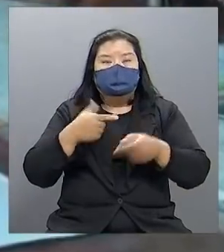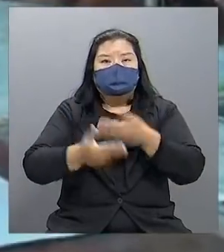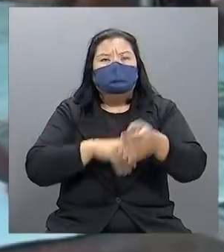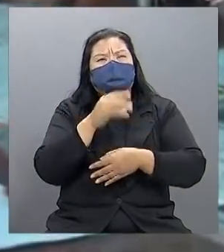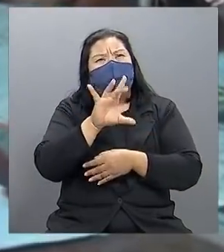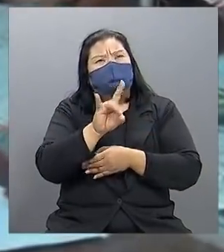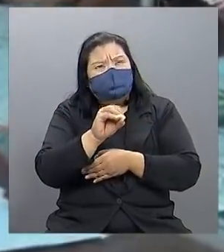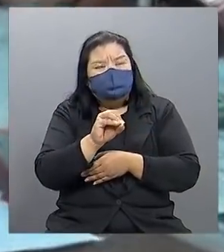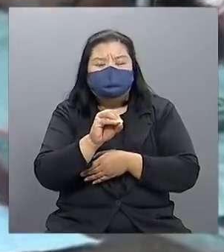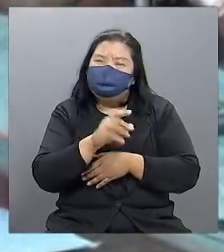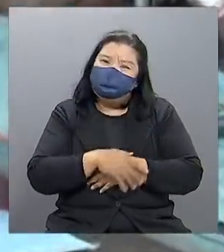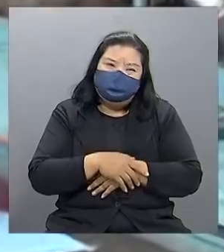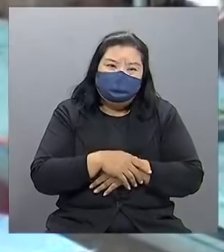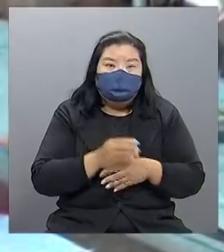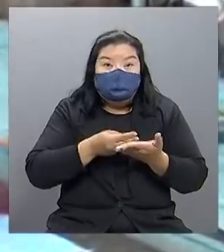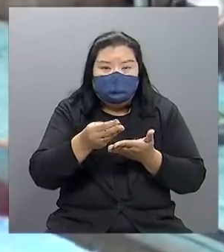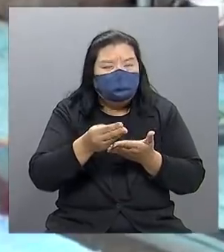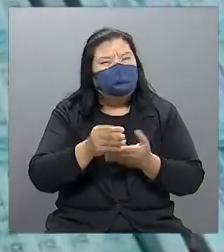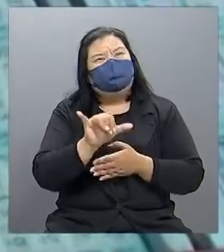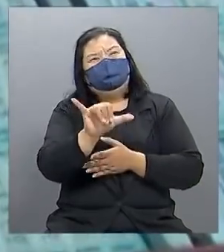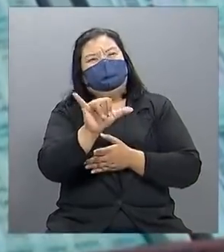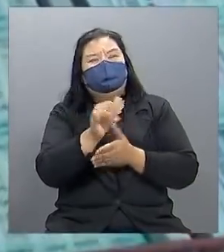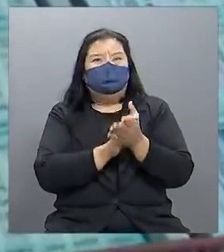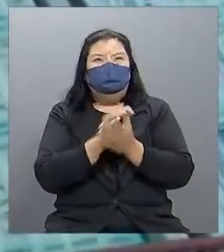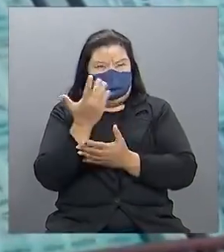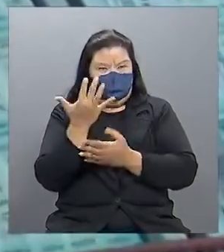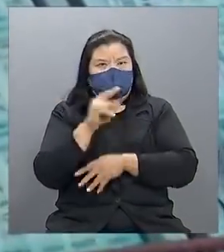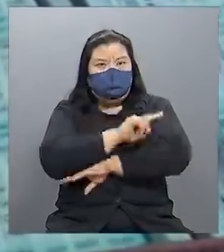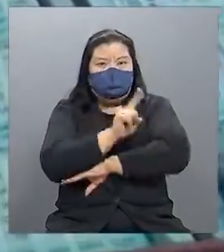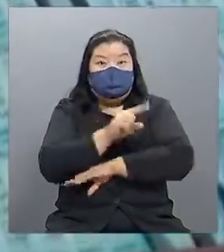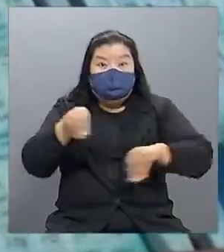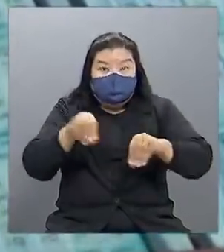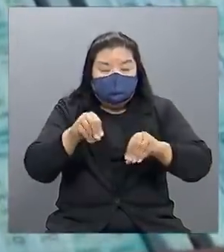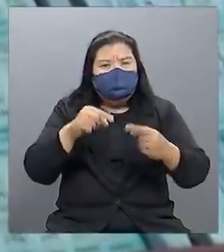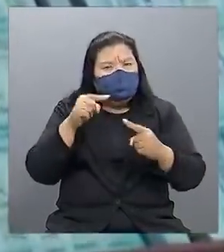ซื้อต้องรอดูอีกทีว่าใกล้ๆวันหวยออกเนี่ยจะมีคนมาเลือกซื้อเพิ่มขึ้นหรือไม่ค่ะ